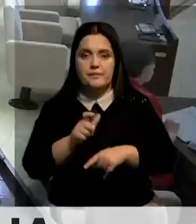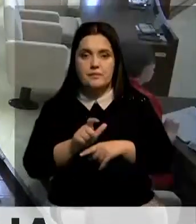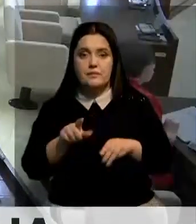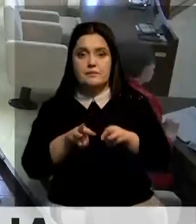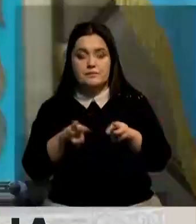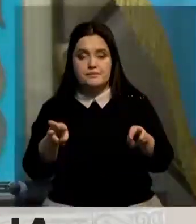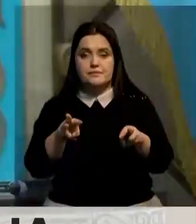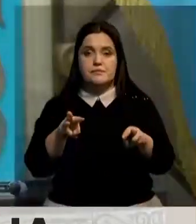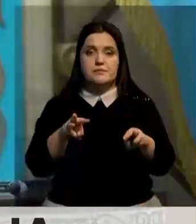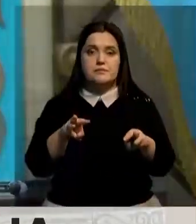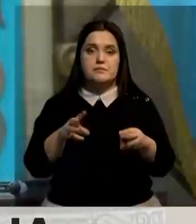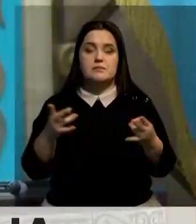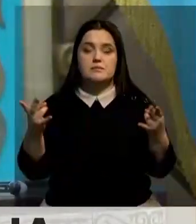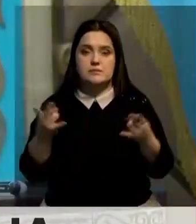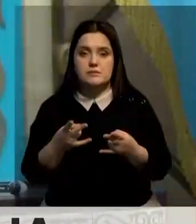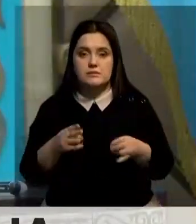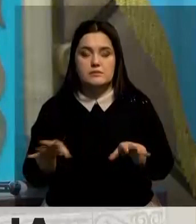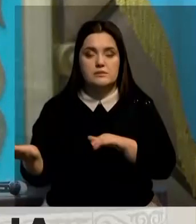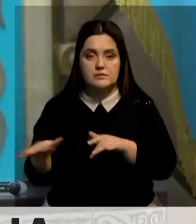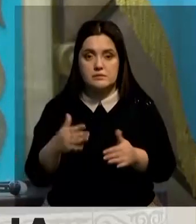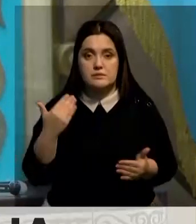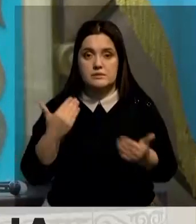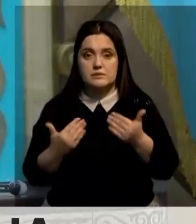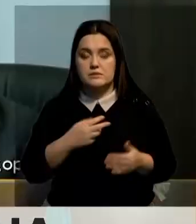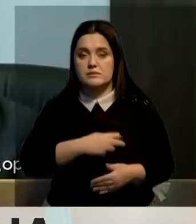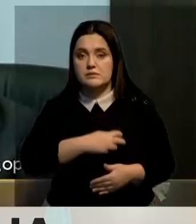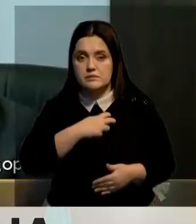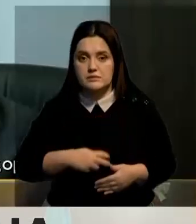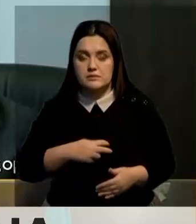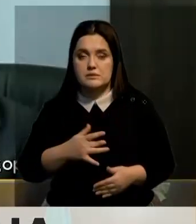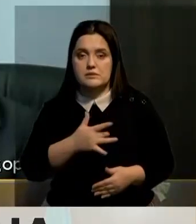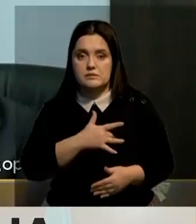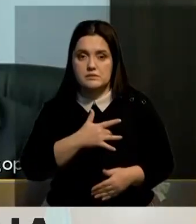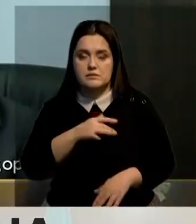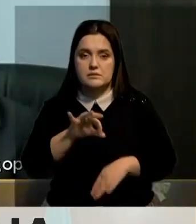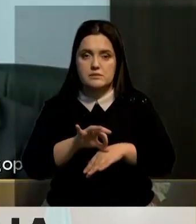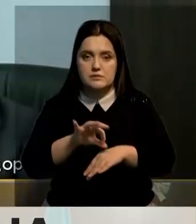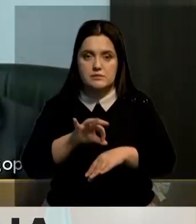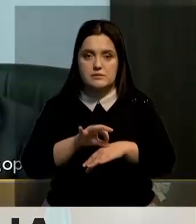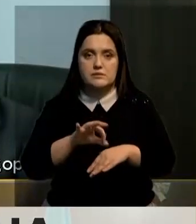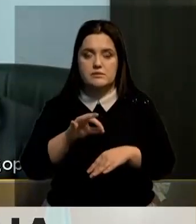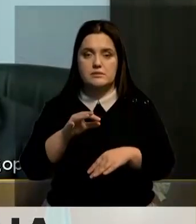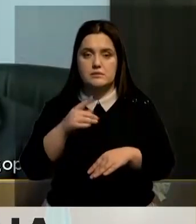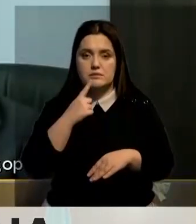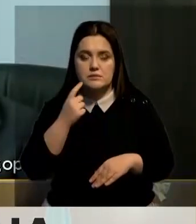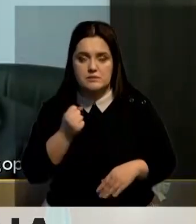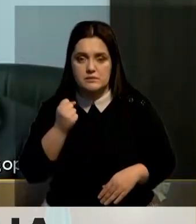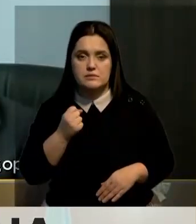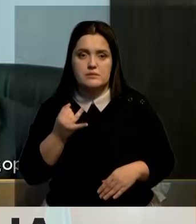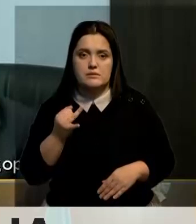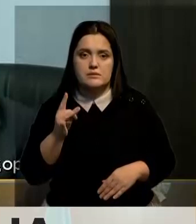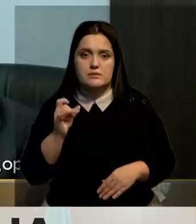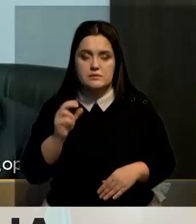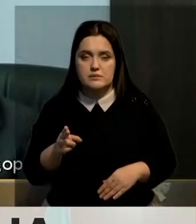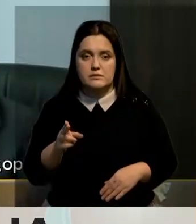правительстве должны принять соответствующие меры, иначе риск развития сердечно-сосудистых заболеваний, диабета и некоторых видов